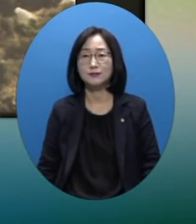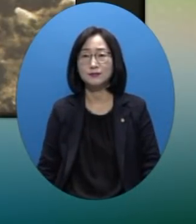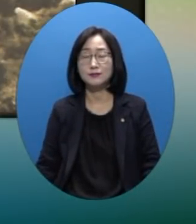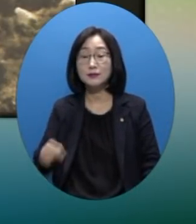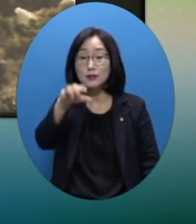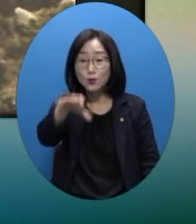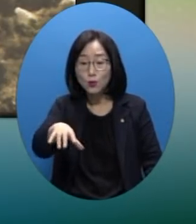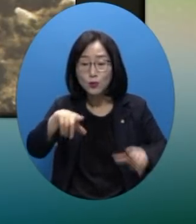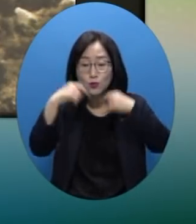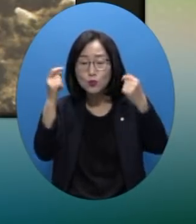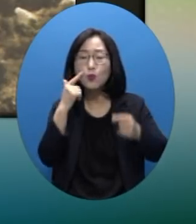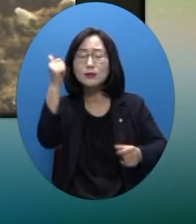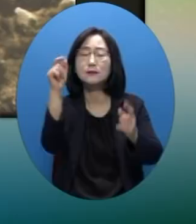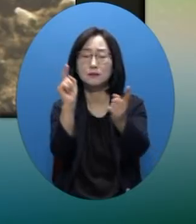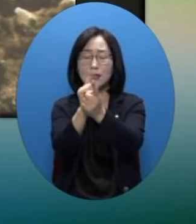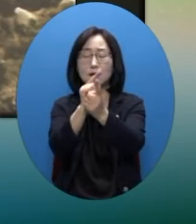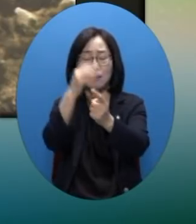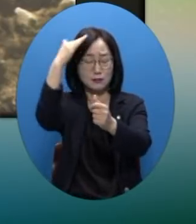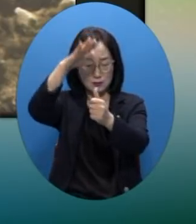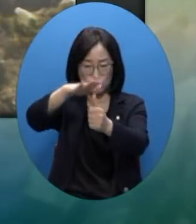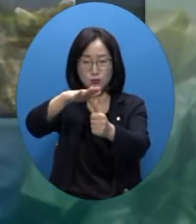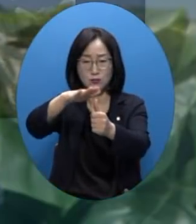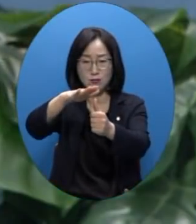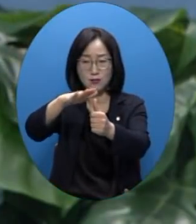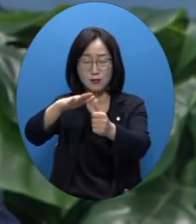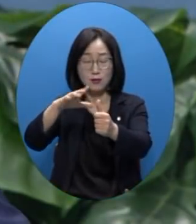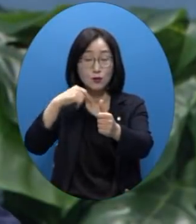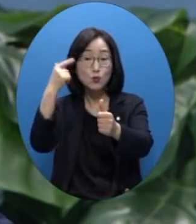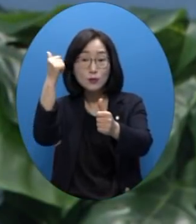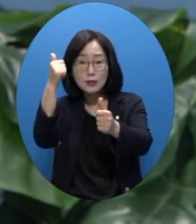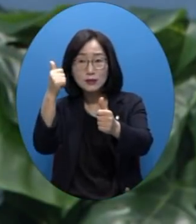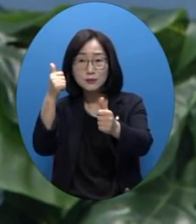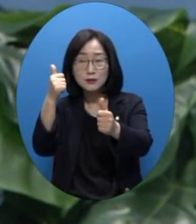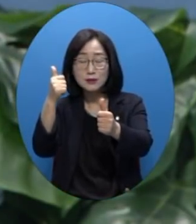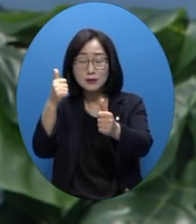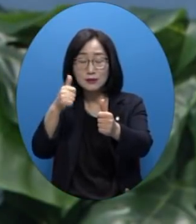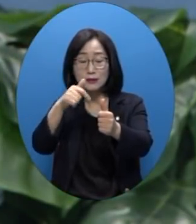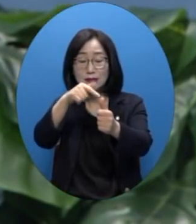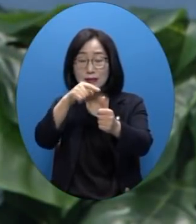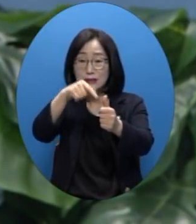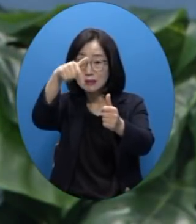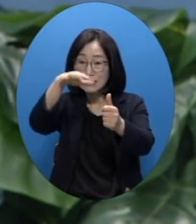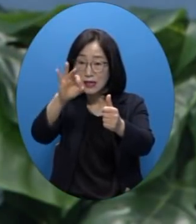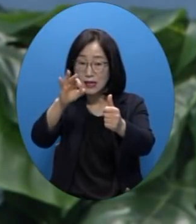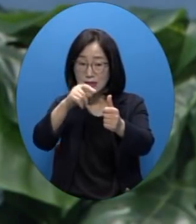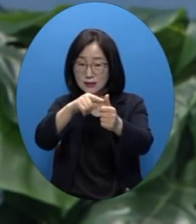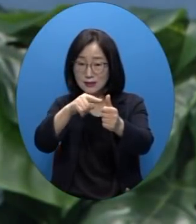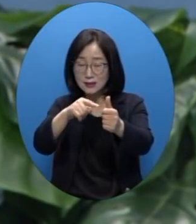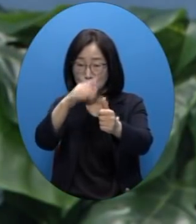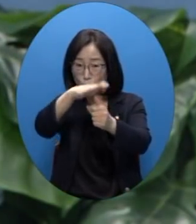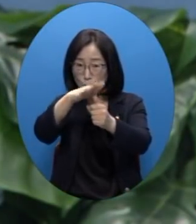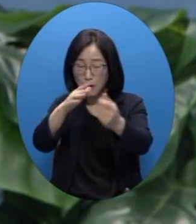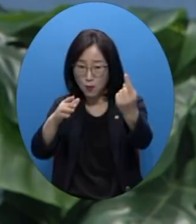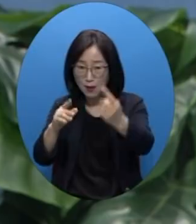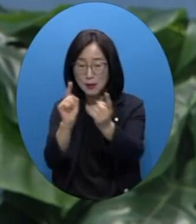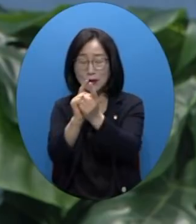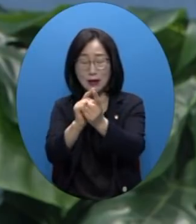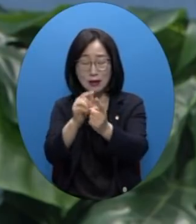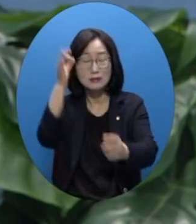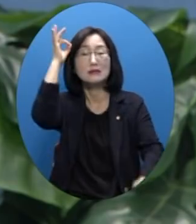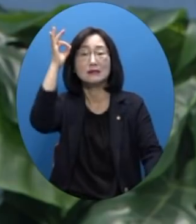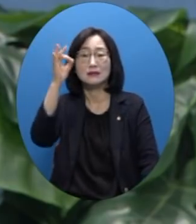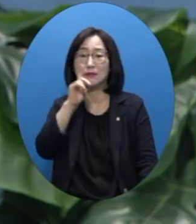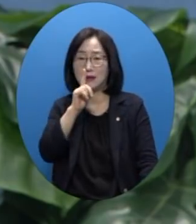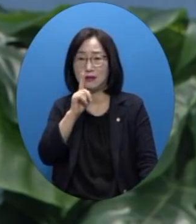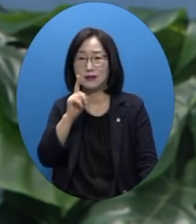거기서 조용히 목사님께 기도를 받습니다. 조용히 목사님께서 강요 그 소년이 왔던 때를 기억하시면서 저에게 하신